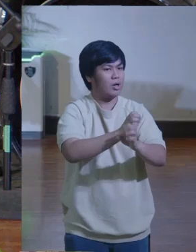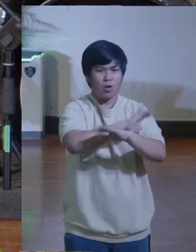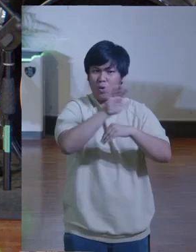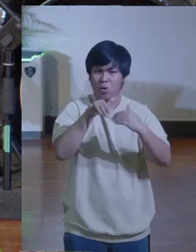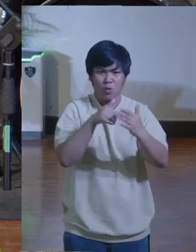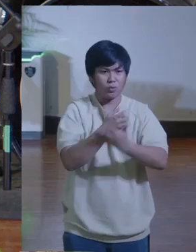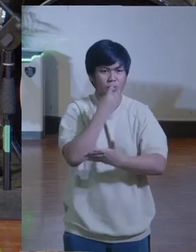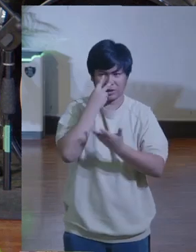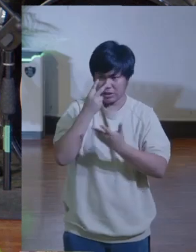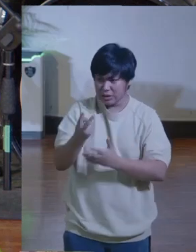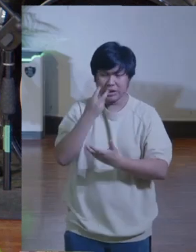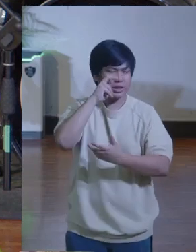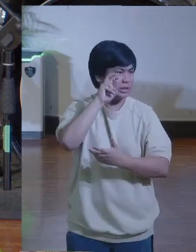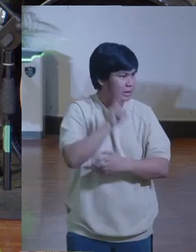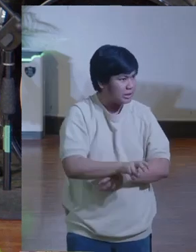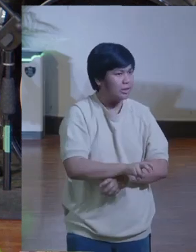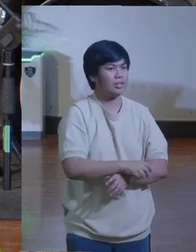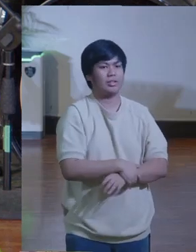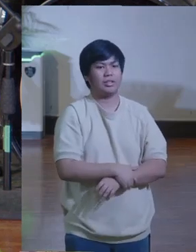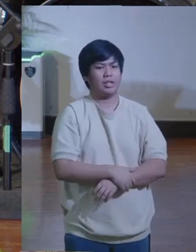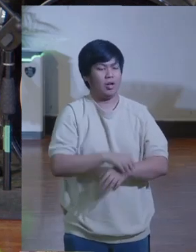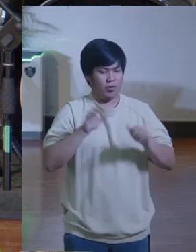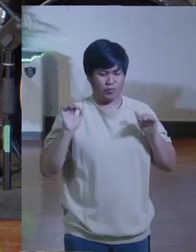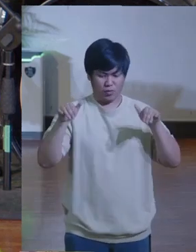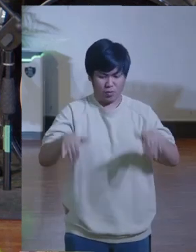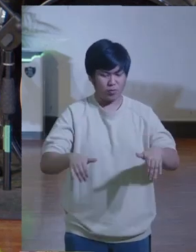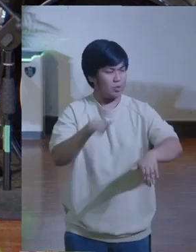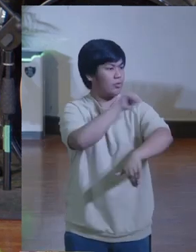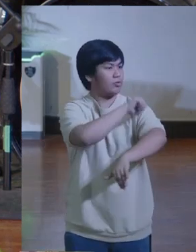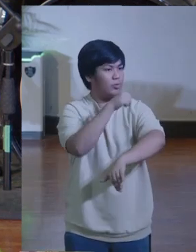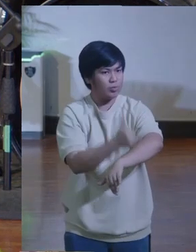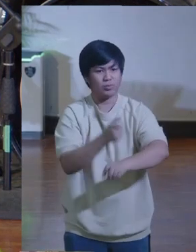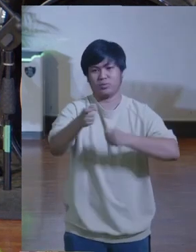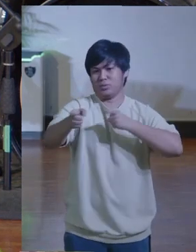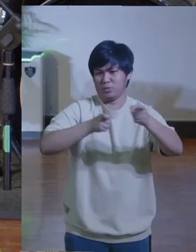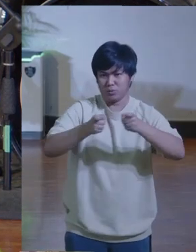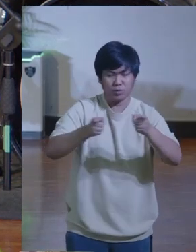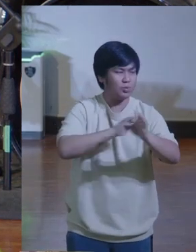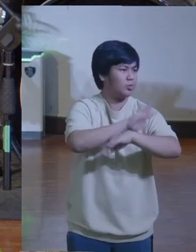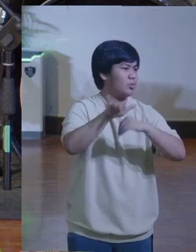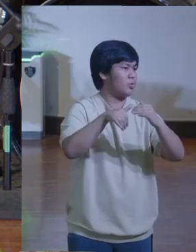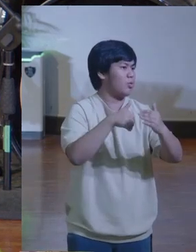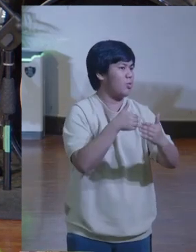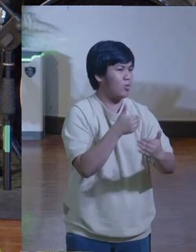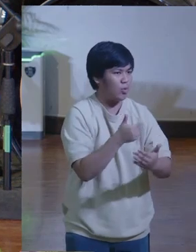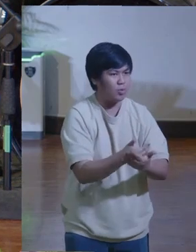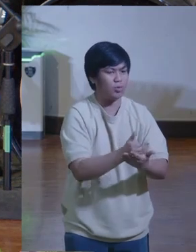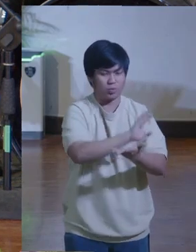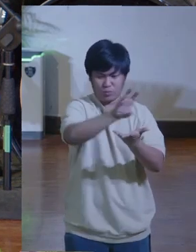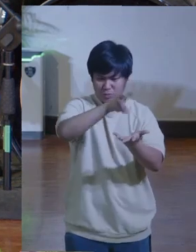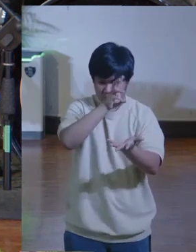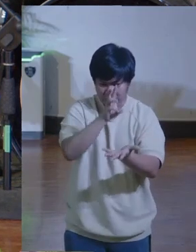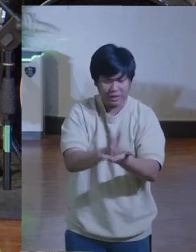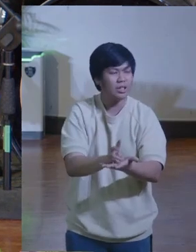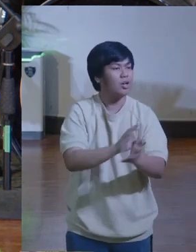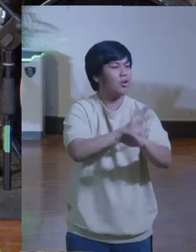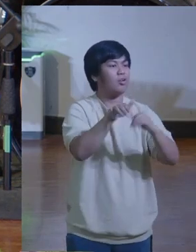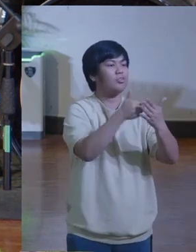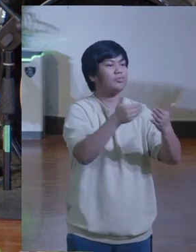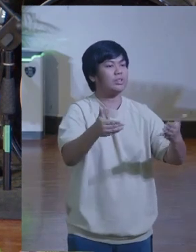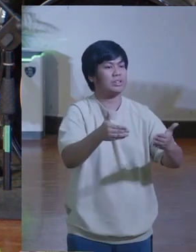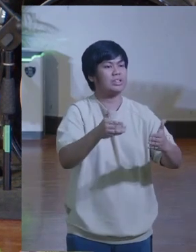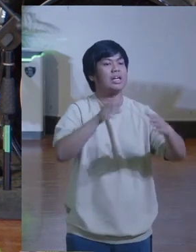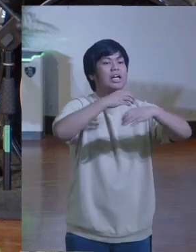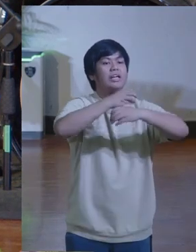and invisible, whether thrones or dominions or rulers or authorities, all things were